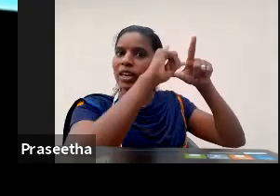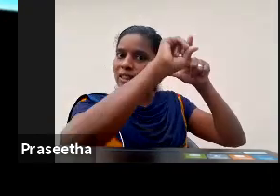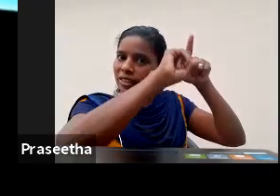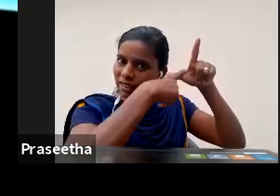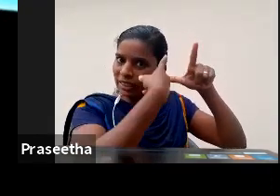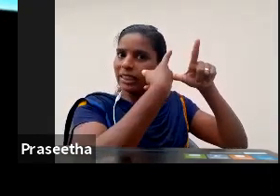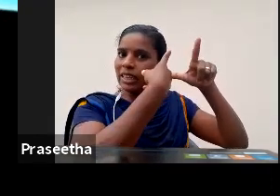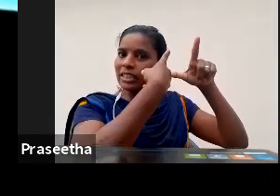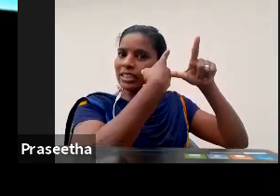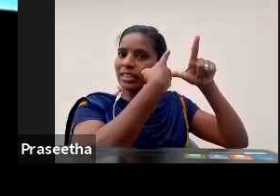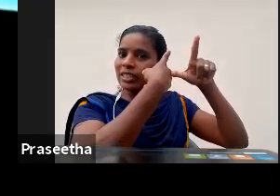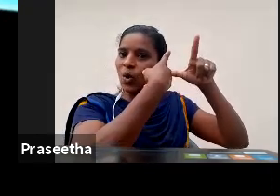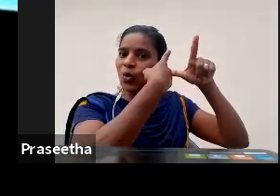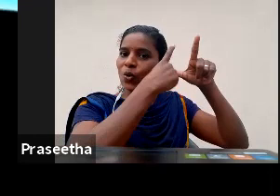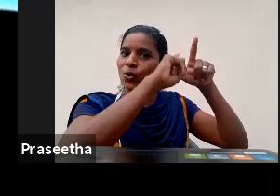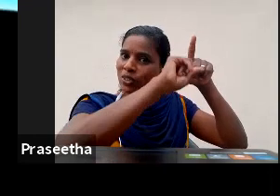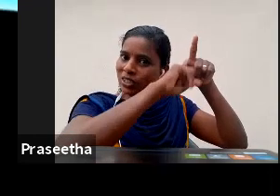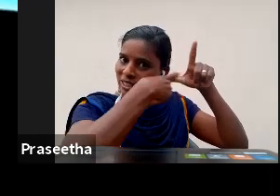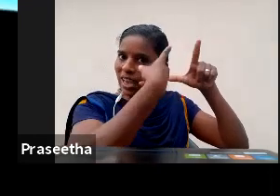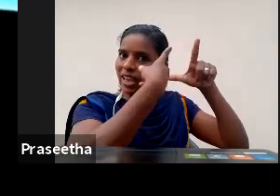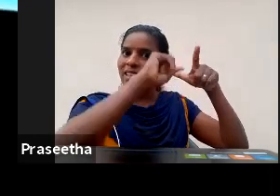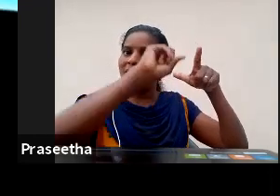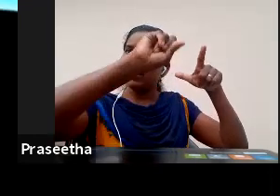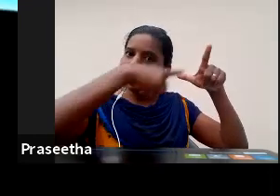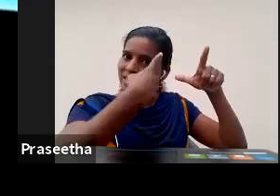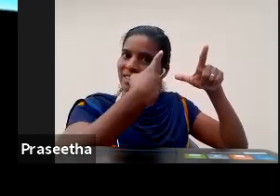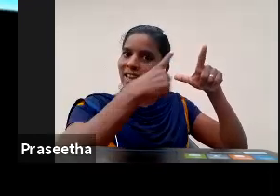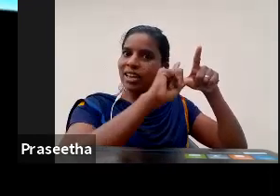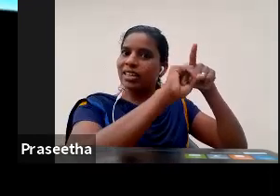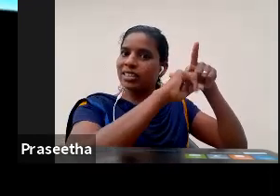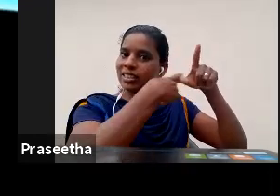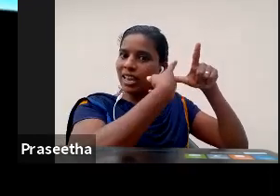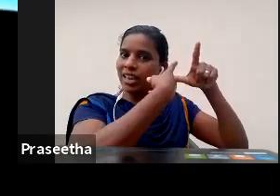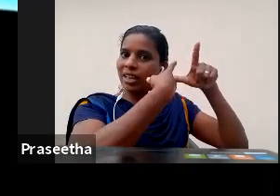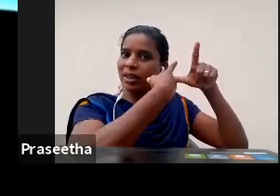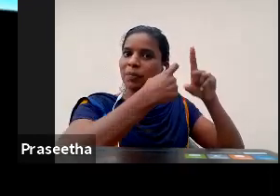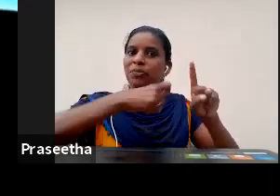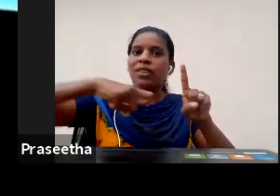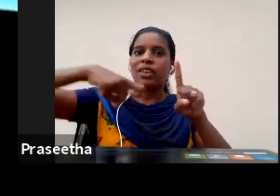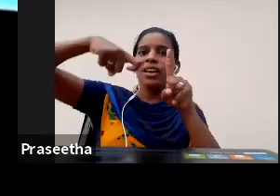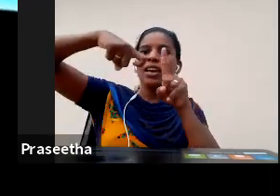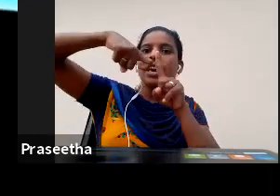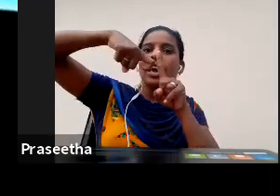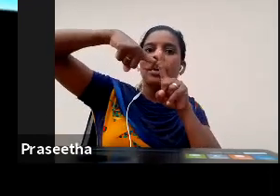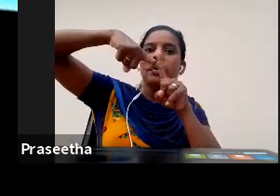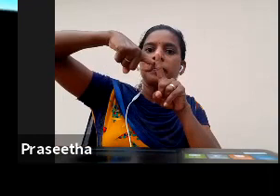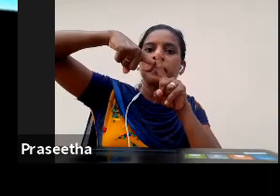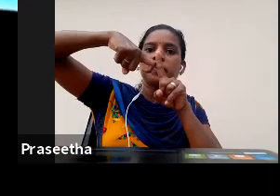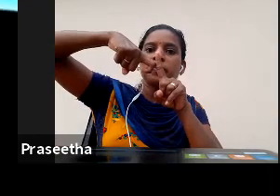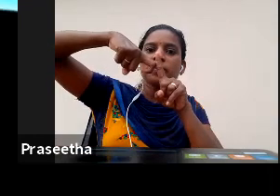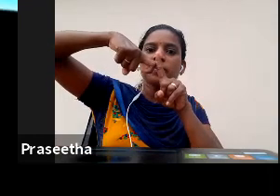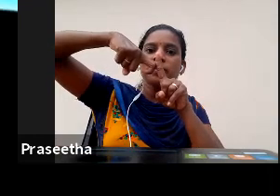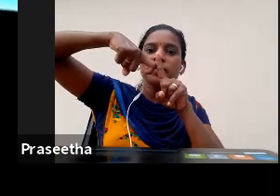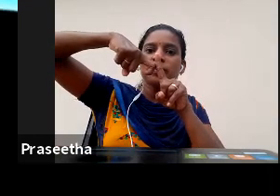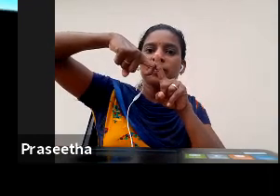അതുപോലെ ഇങ്ങനെ തേച്ച് സ്ട്രോക്ക് കൊടുക്കുന്നു. ജെ ജെ ജെ. കെ,